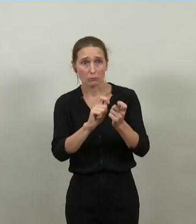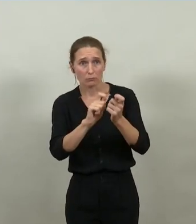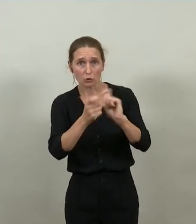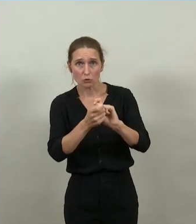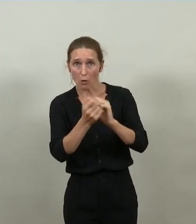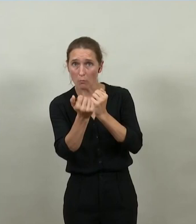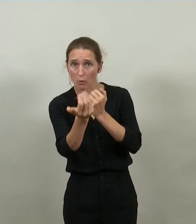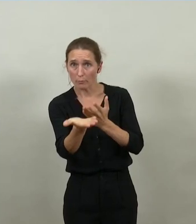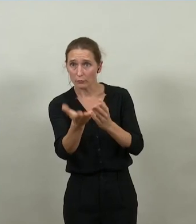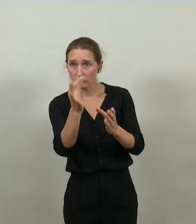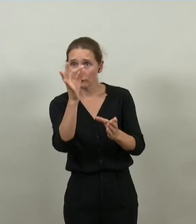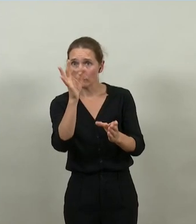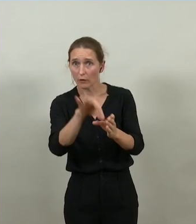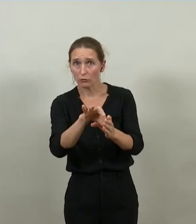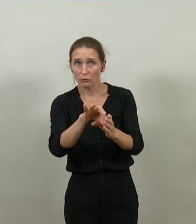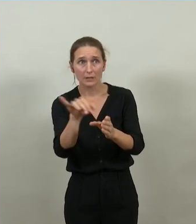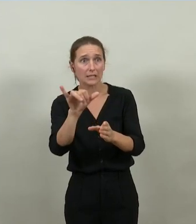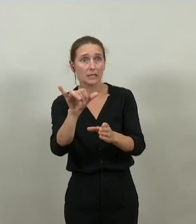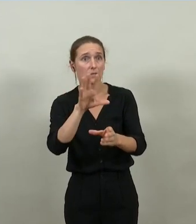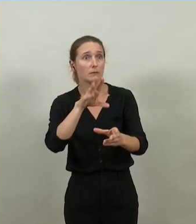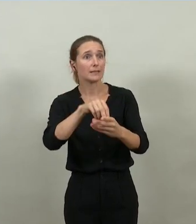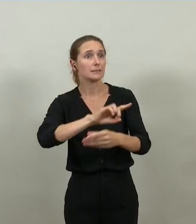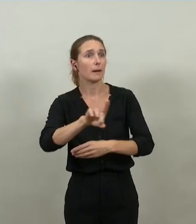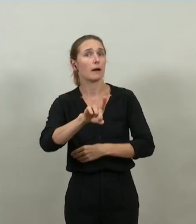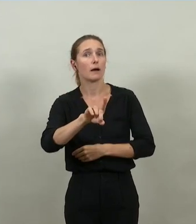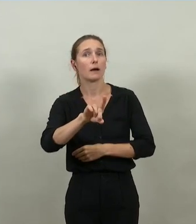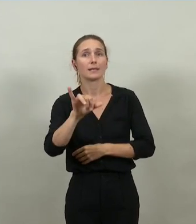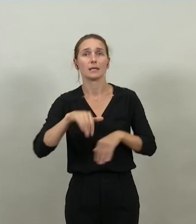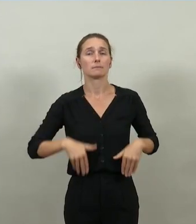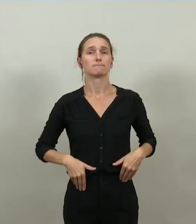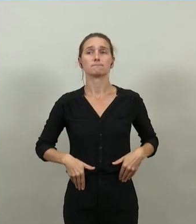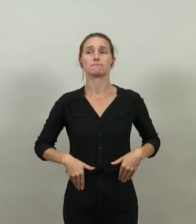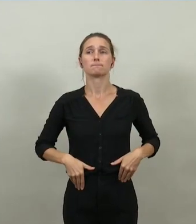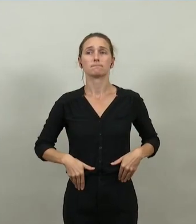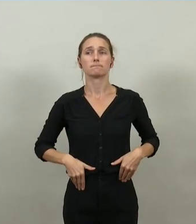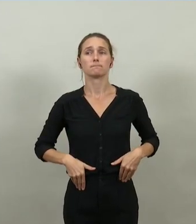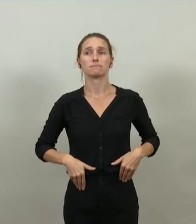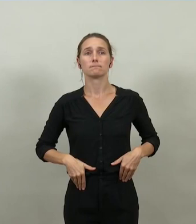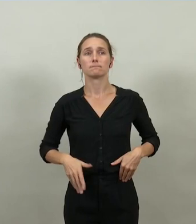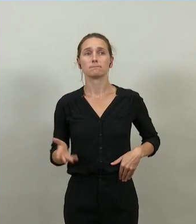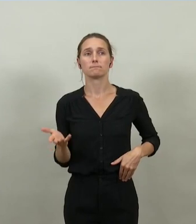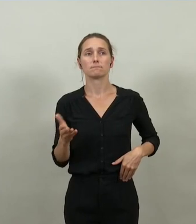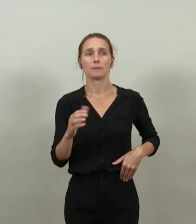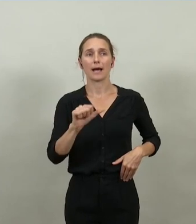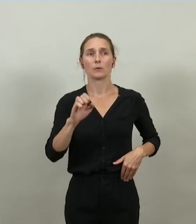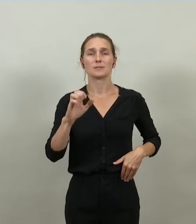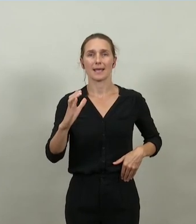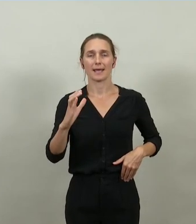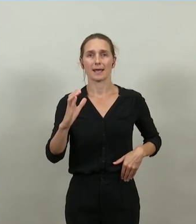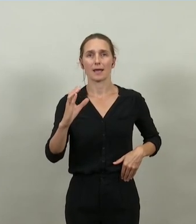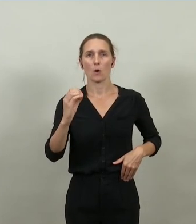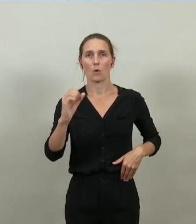modification aux voix qui ne prend pas part au vote qui s'abstient euh AEC